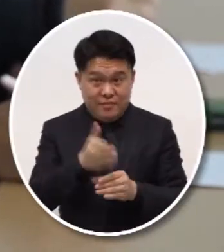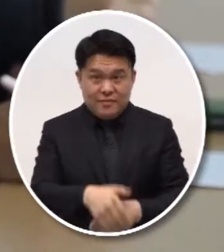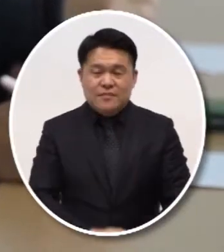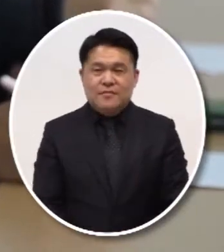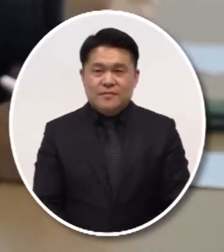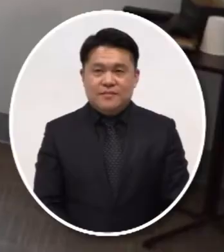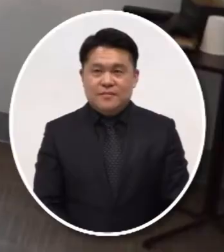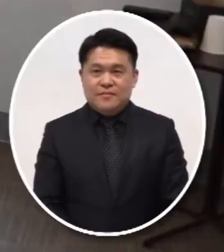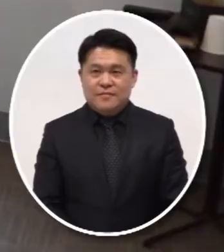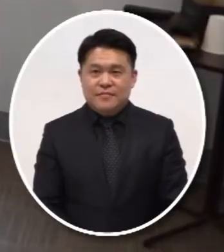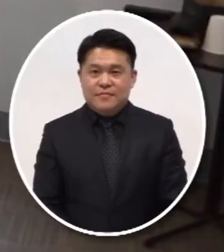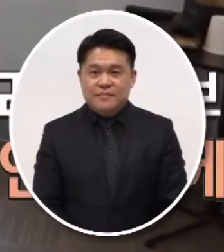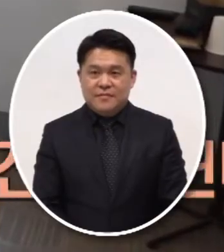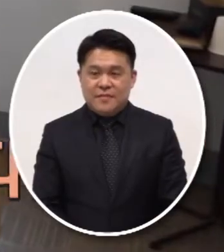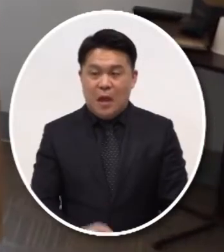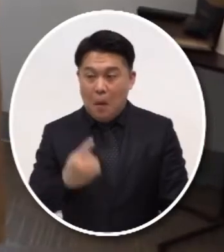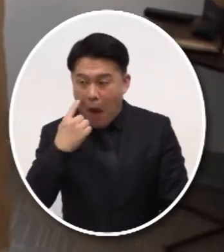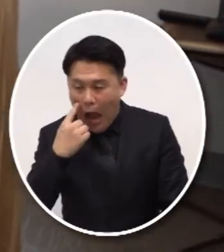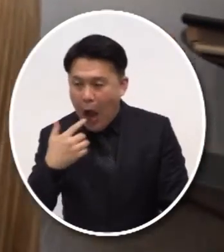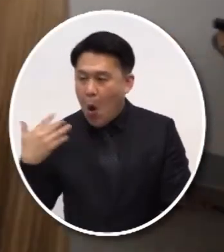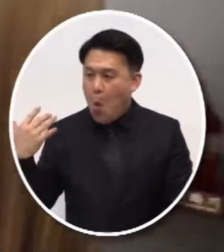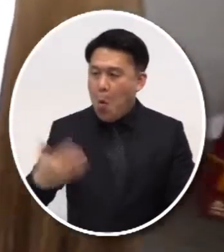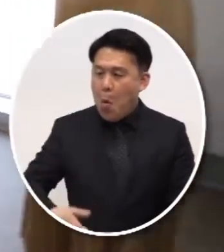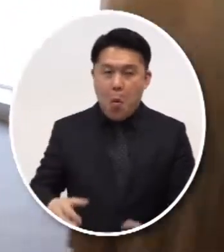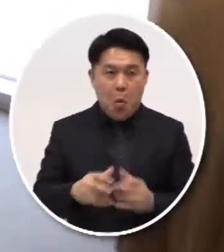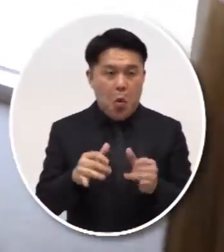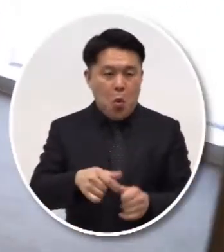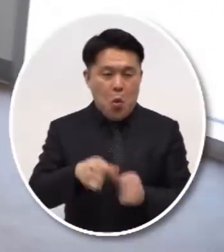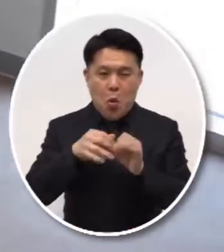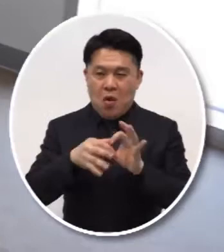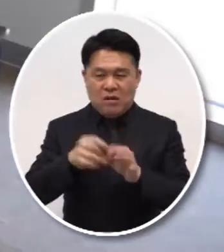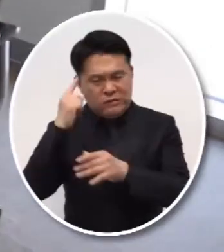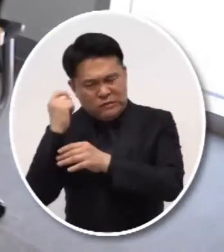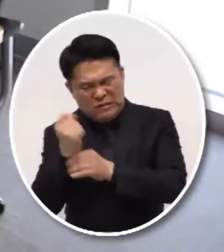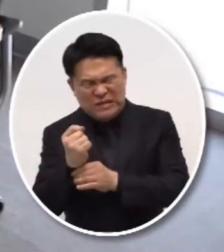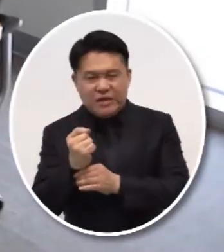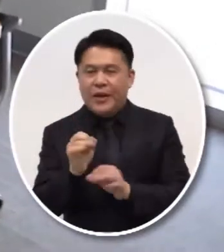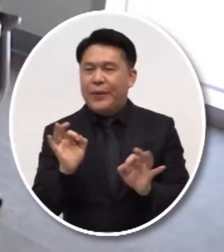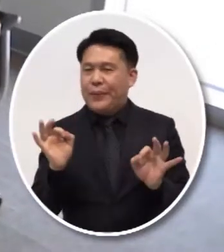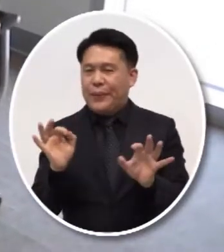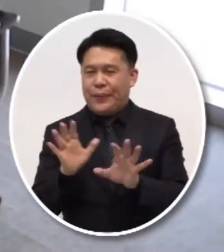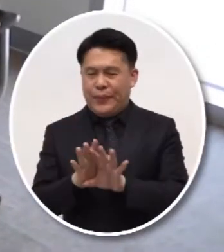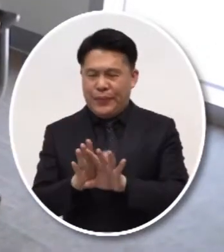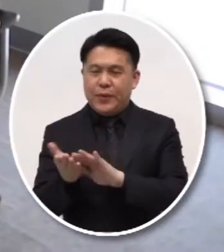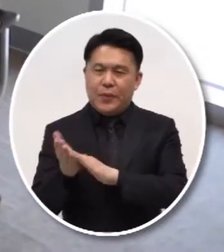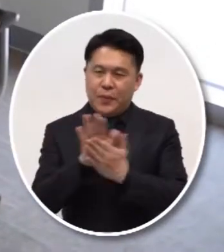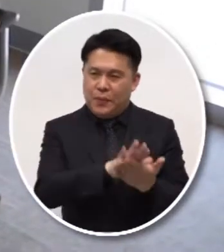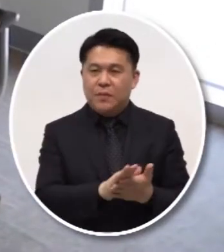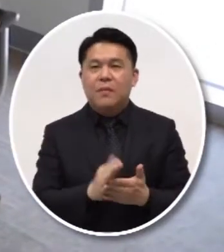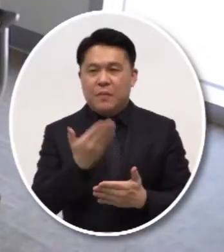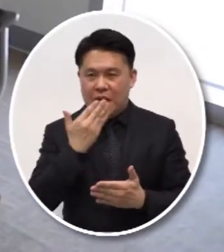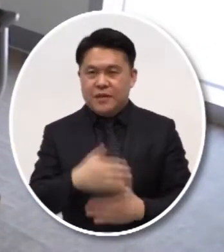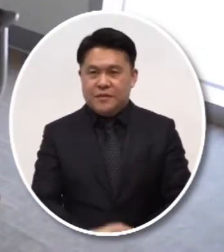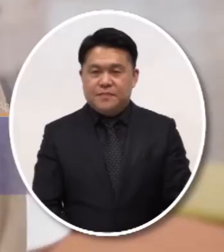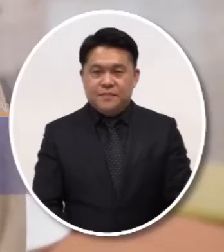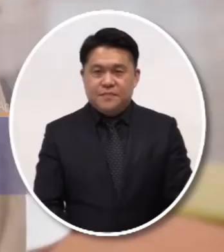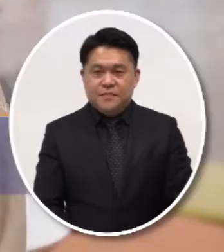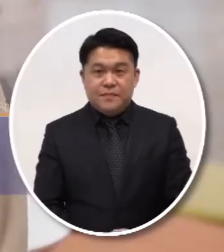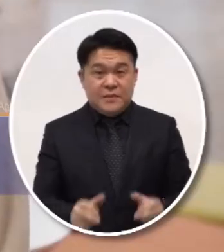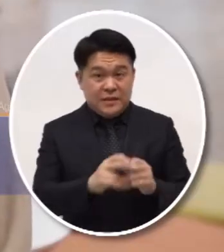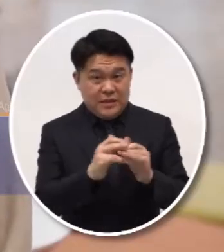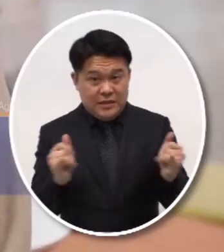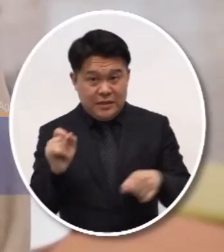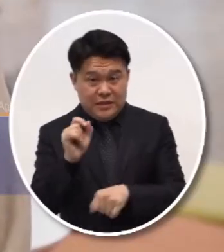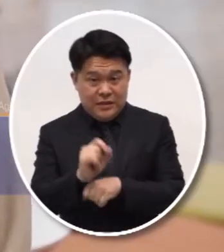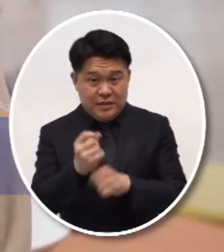있는데요. 직접 와서 보면 장애인 고용에 대한 편견이나 인식이 조금씩 바뀐다고 합니다. 장애인 사원이